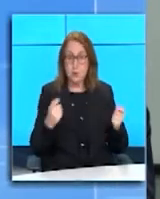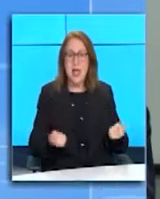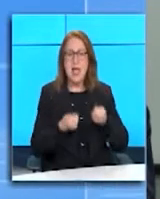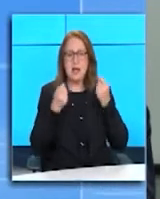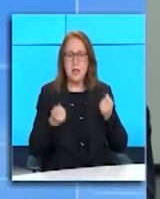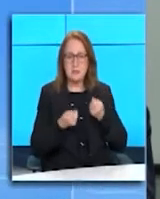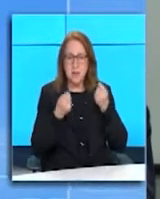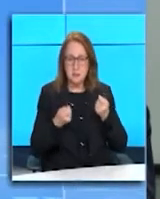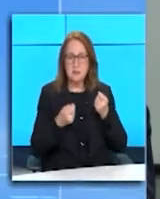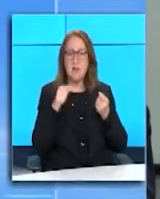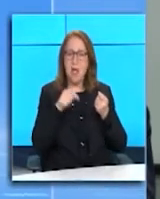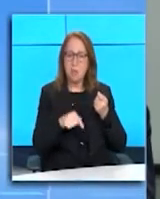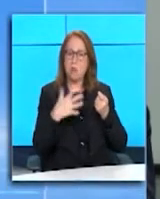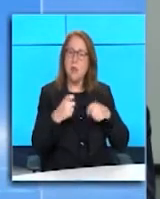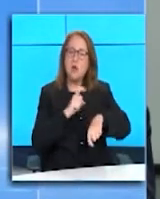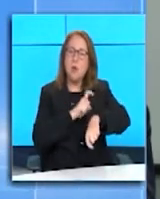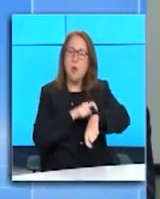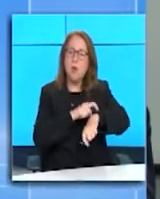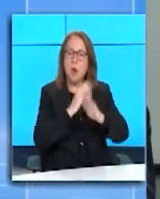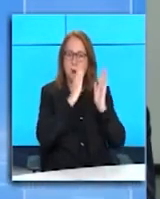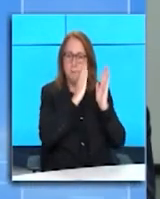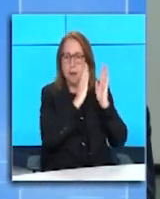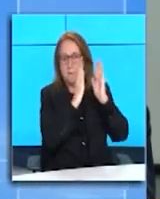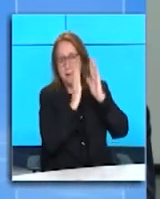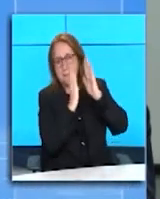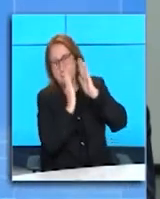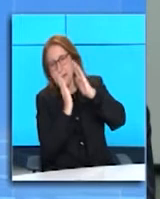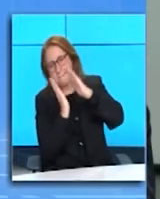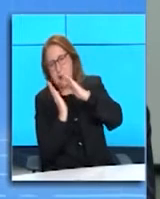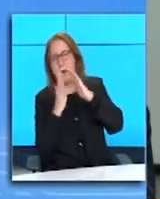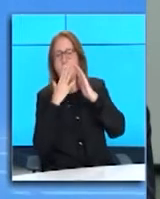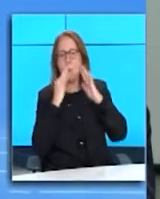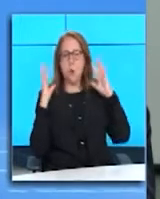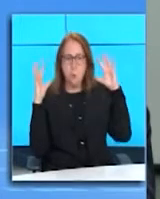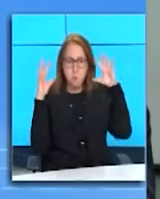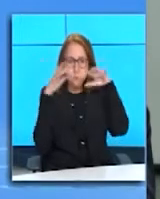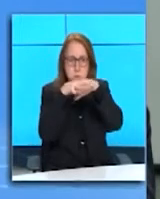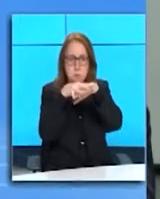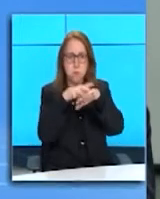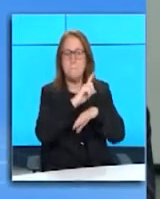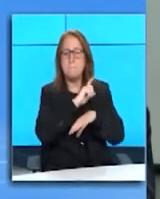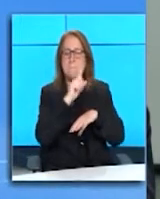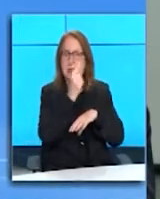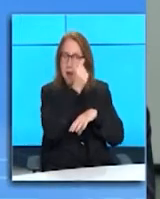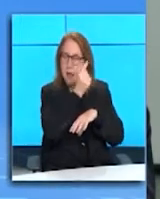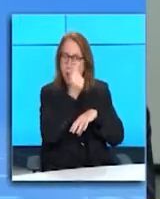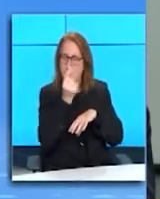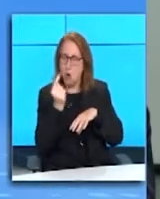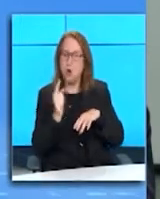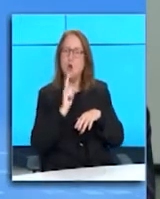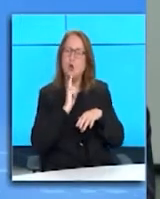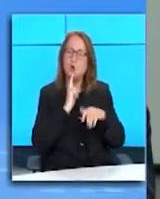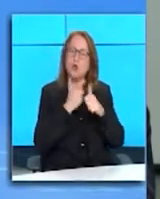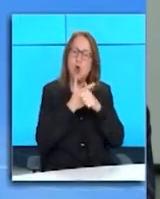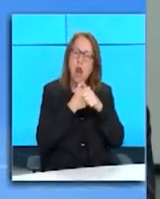και κυλιόμενο ωράριο προκειμένου να υπάρξει αποσυμφόρηση τόσο σε αυτούς τους χώρους όσο και στα μέσα μαζικής